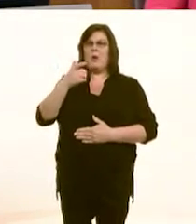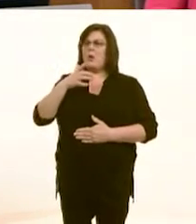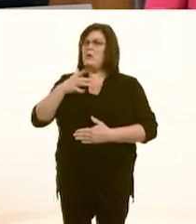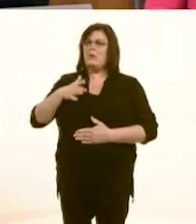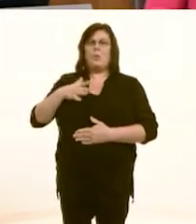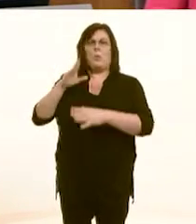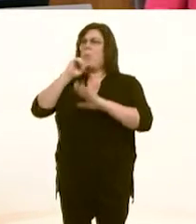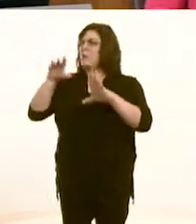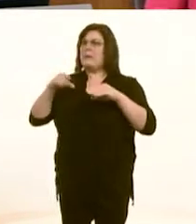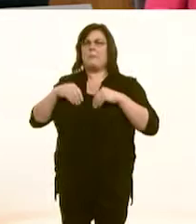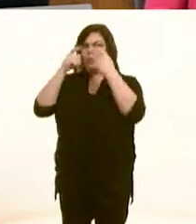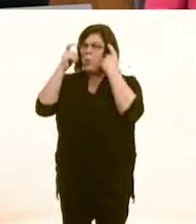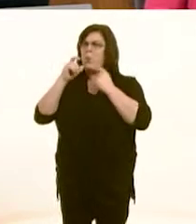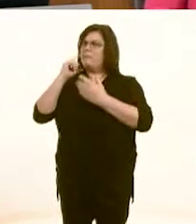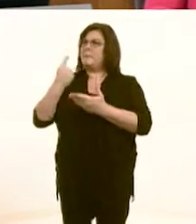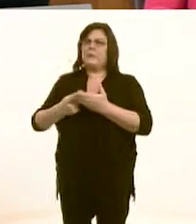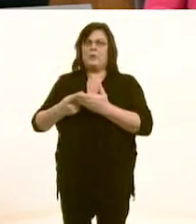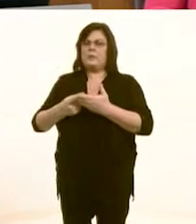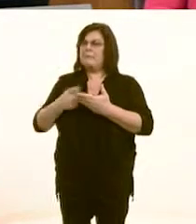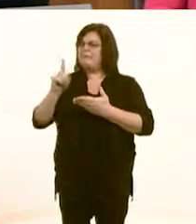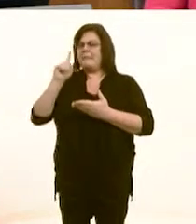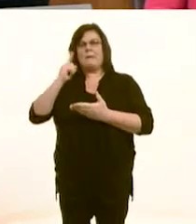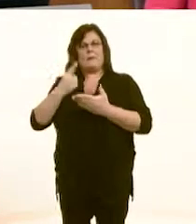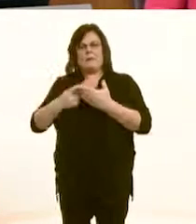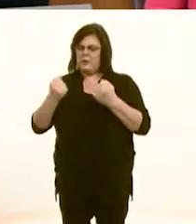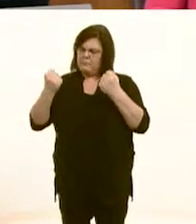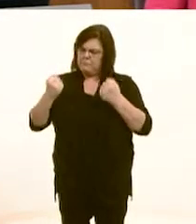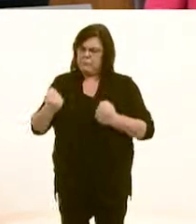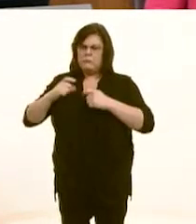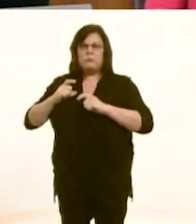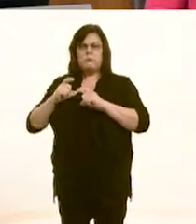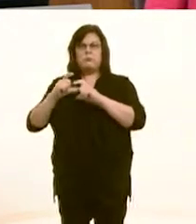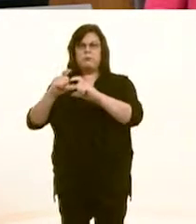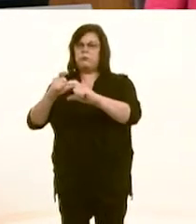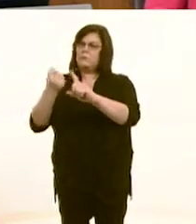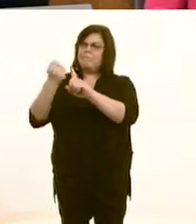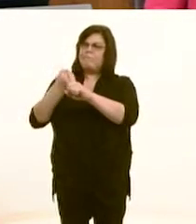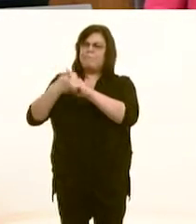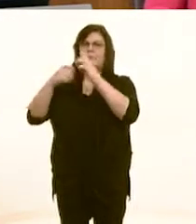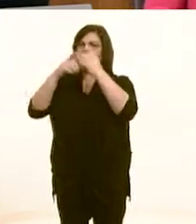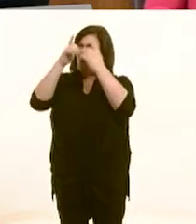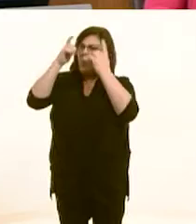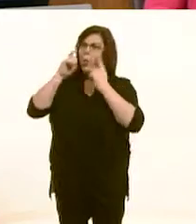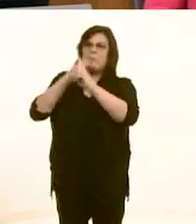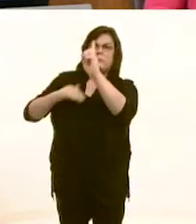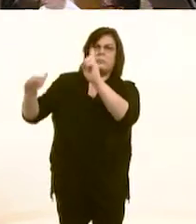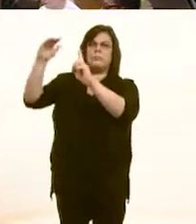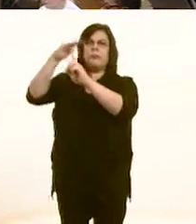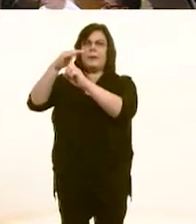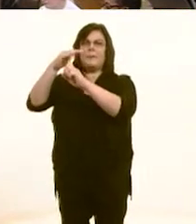para mlaen i rhedeg y frwydr hyn yn erbyn bobl sydd yn edrych ar ôl plant